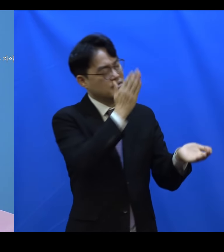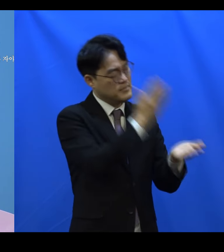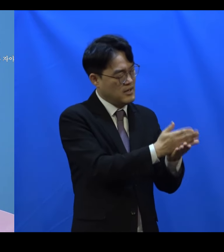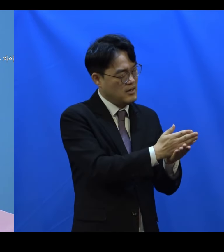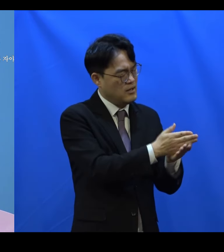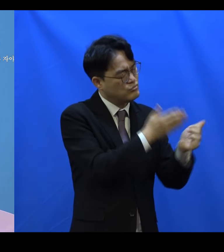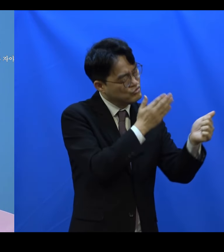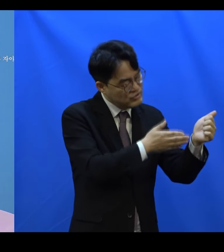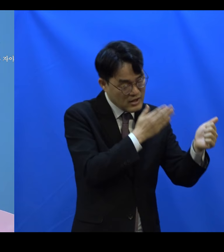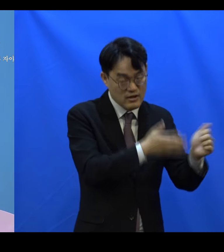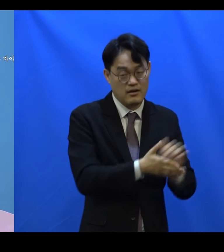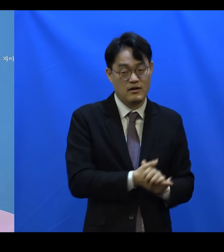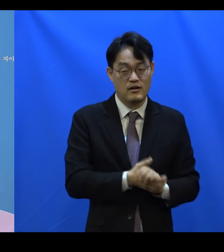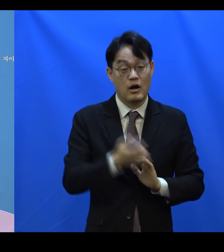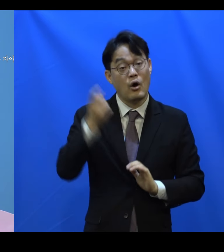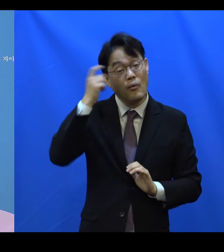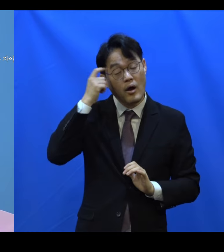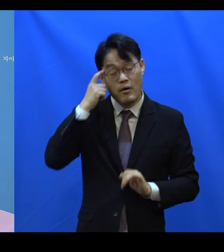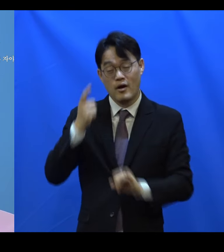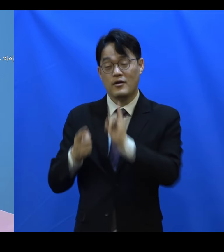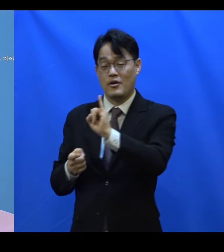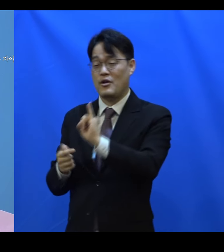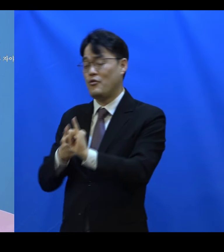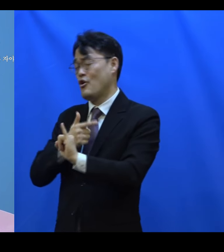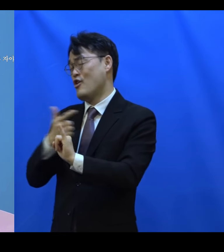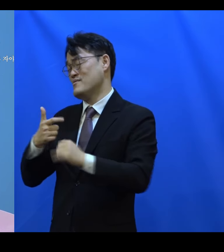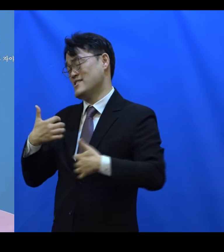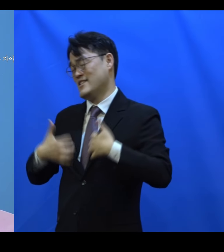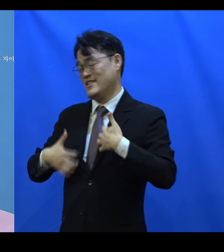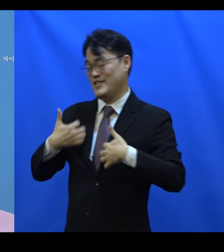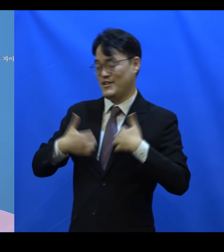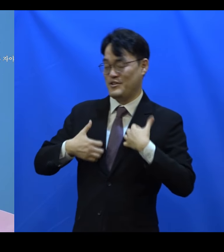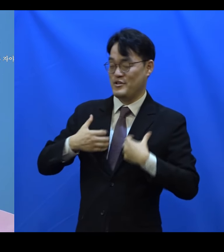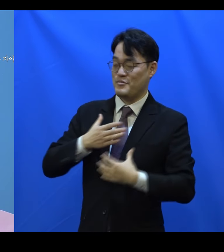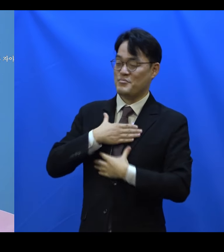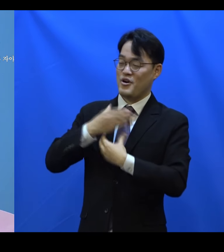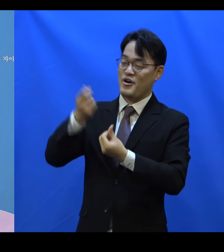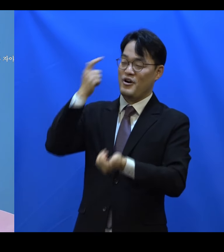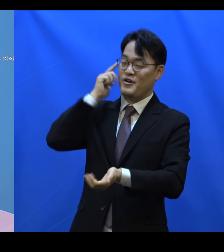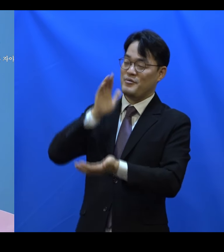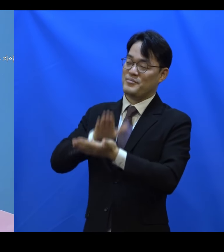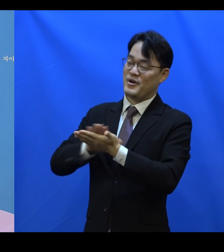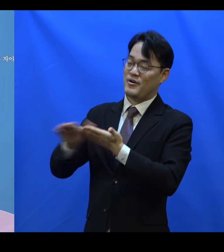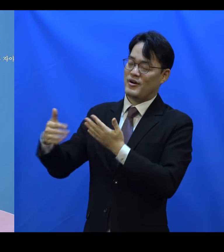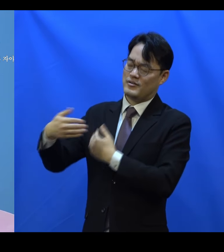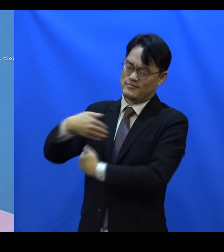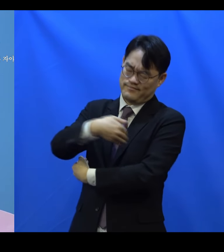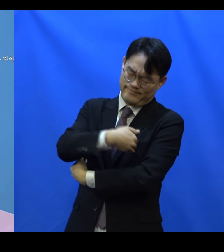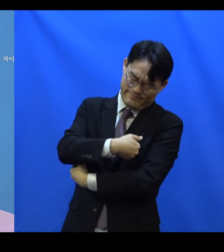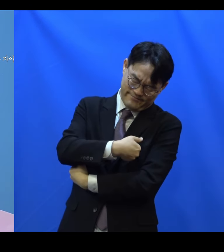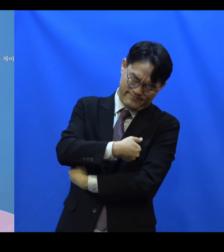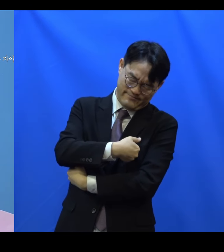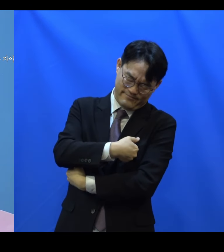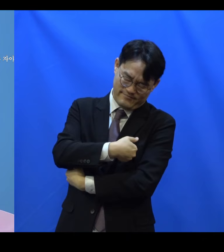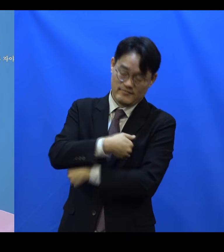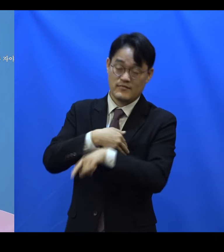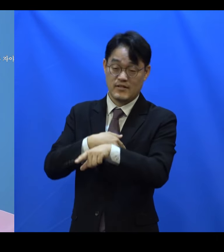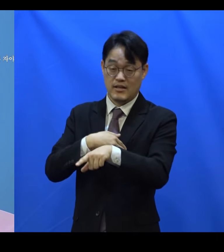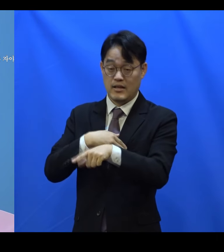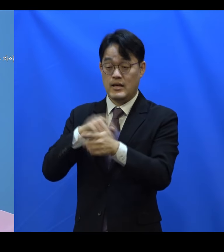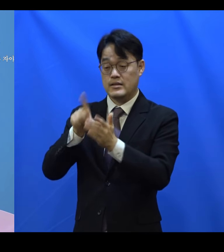지금 그녀는 최상의 상태에 놓여 있습니다. 매우 평온한 상태. 이보다 더 좋을 수 없어. 그런데 이 시간이 깨어지기가 싫은 거죠.